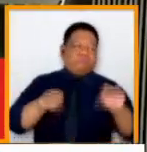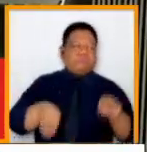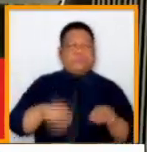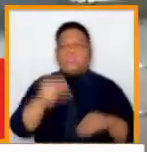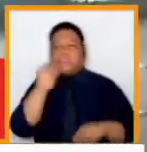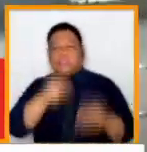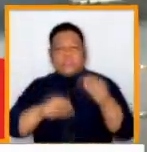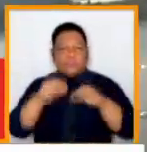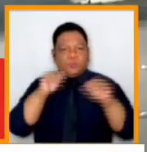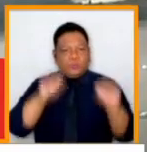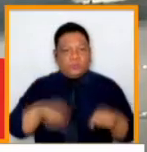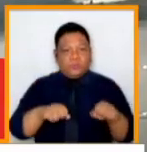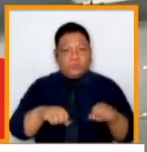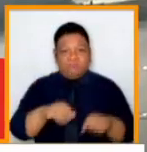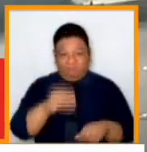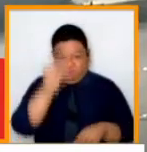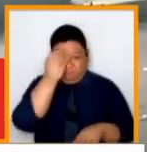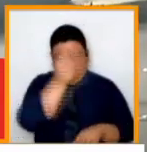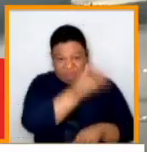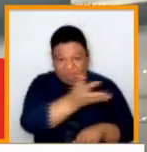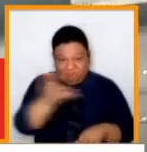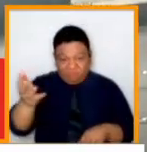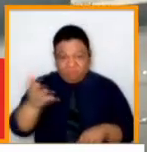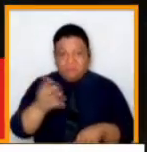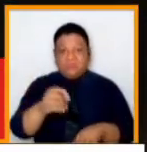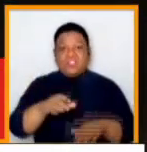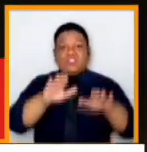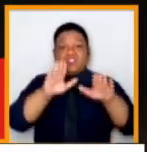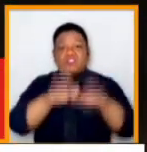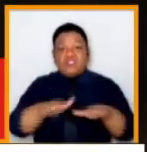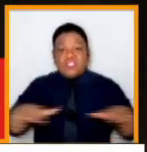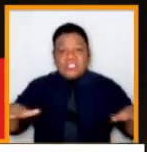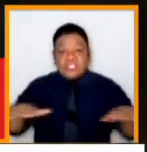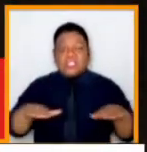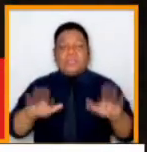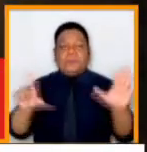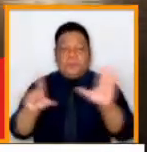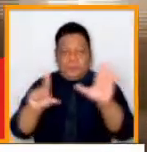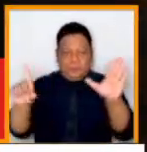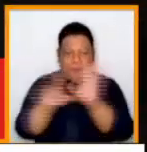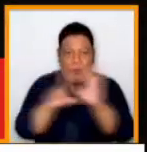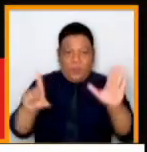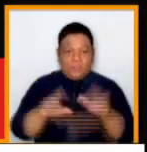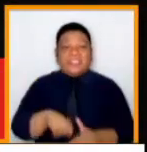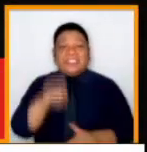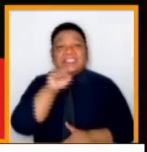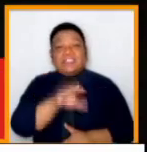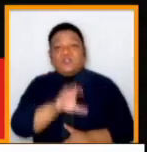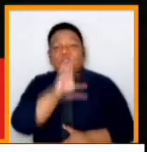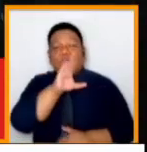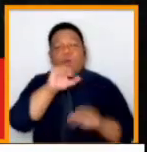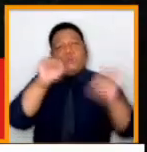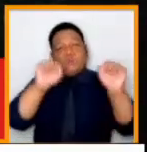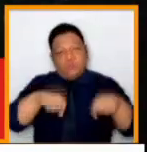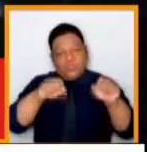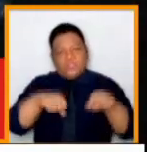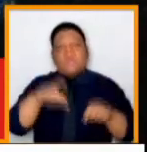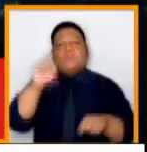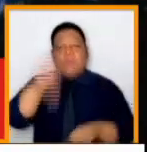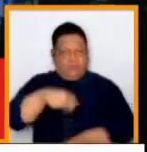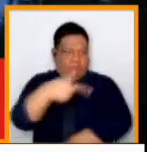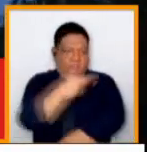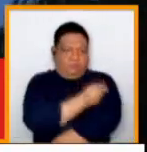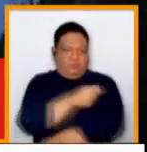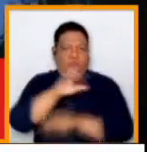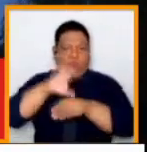news, bawal pa rin po rito ang mga bata o menor de edad. Yung mga senior citizen naman, pwede na sila pero kailangan fully vaccinated. So dahil wala pa mga